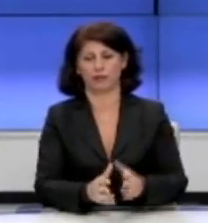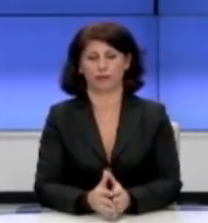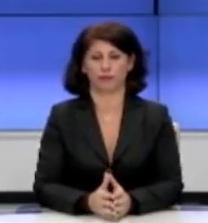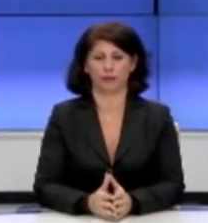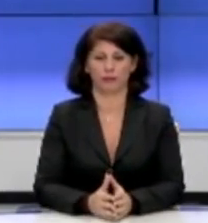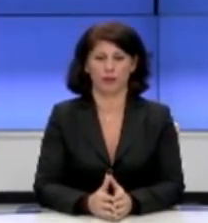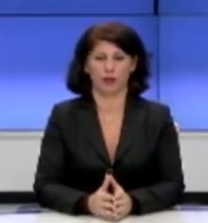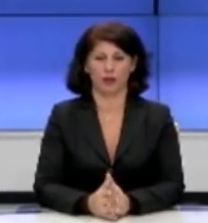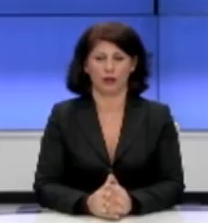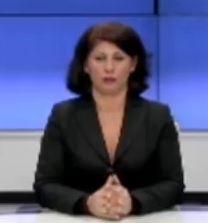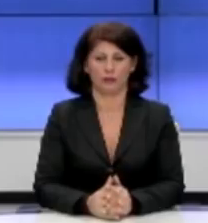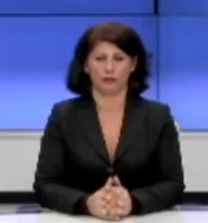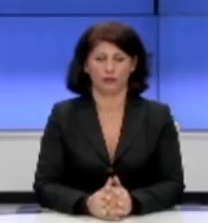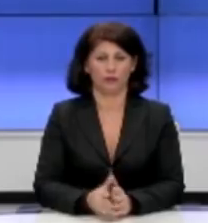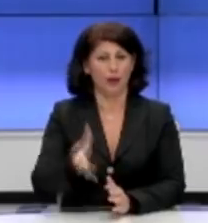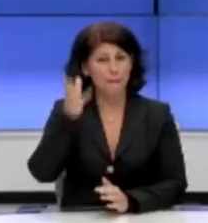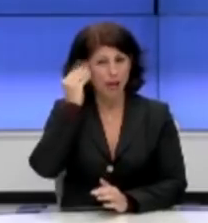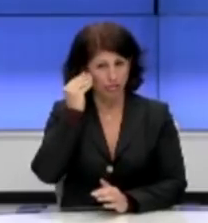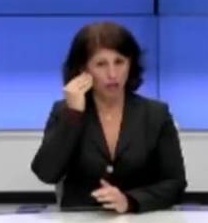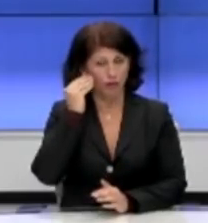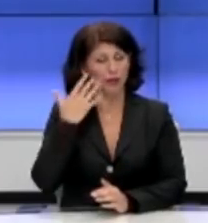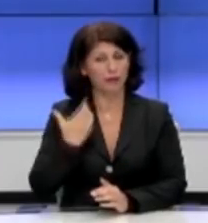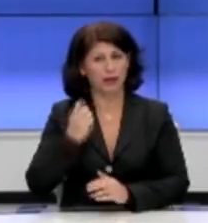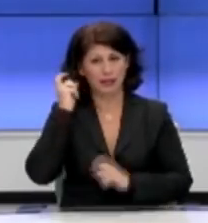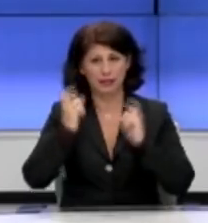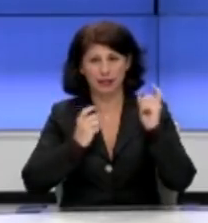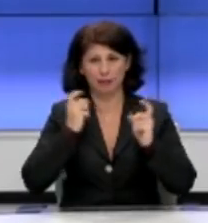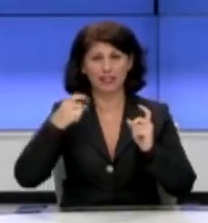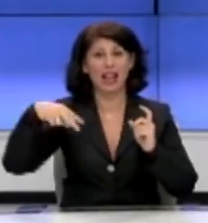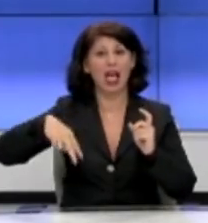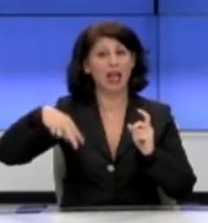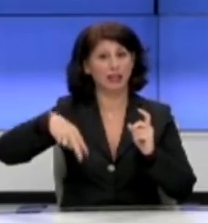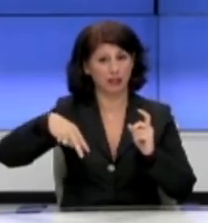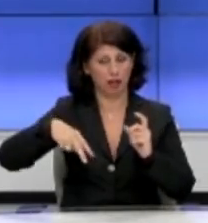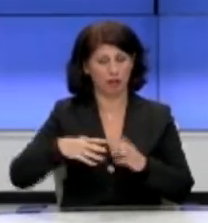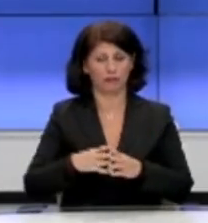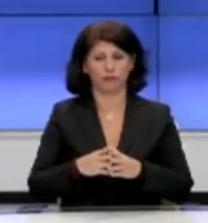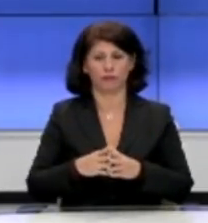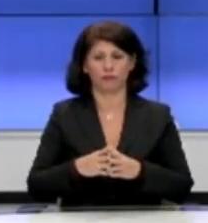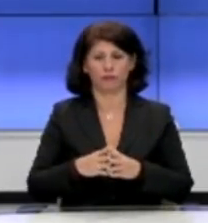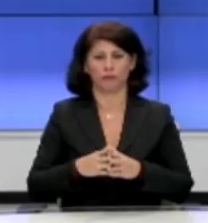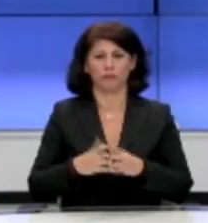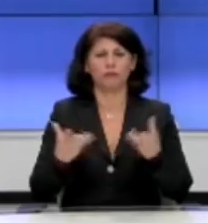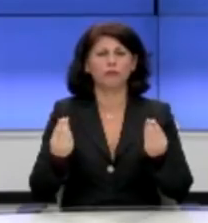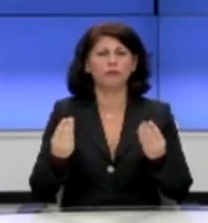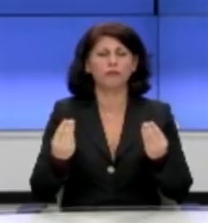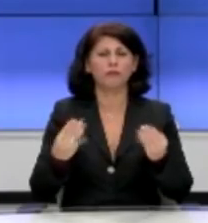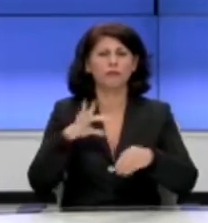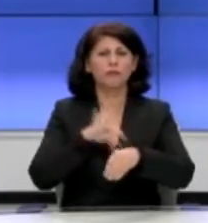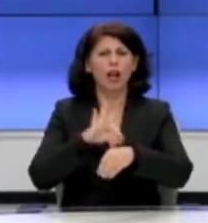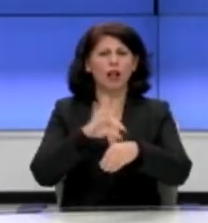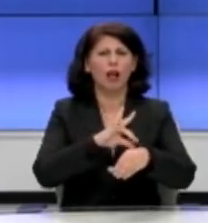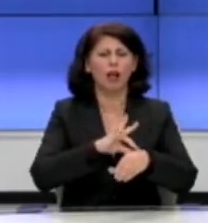Μαθαίνουμε μάλιστα ότι υπάρχει σκέψη στη Λάρισα με δεκάδες κρούσματα